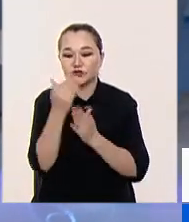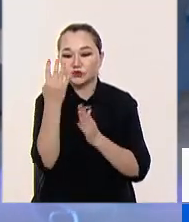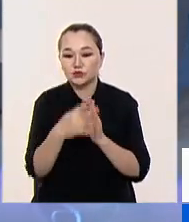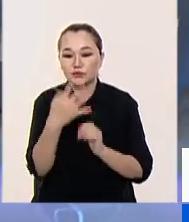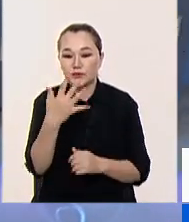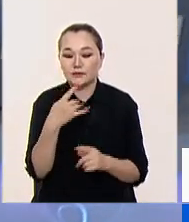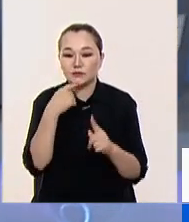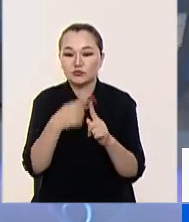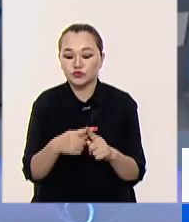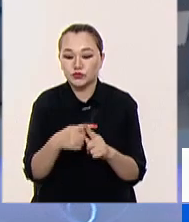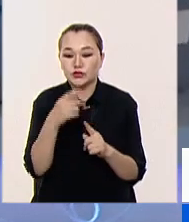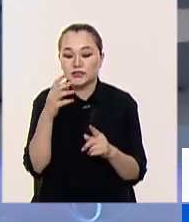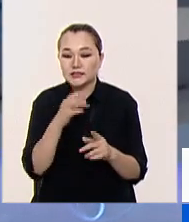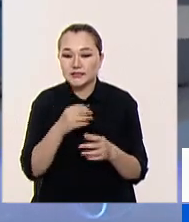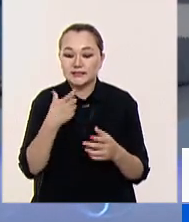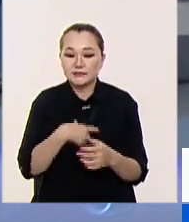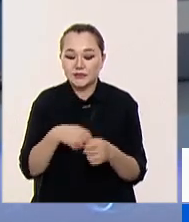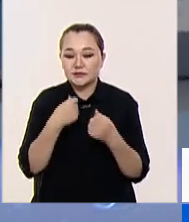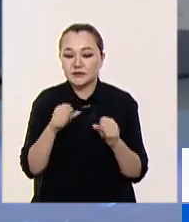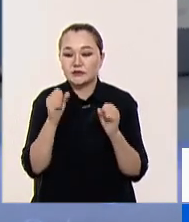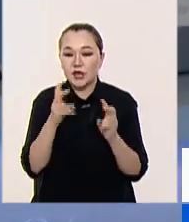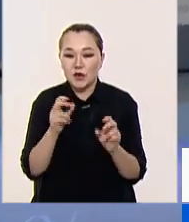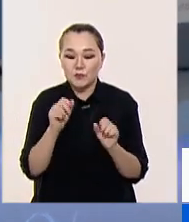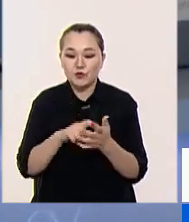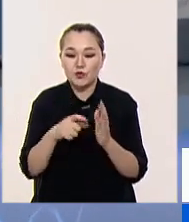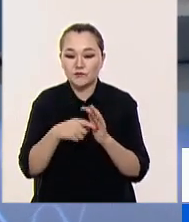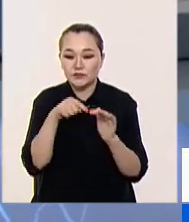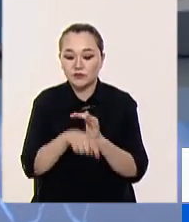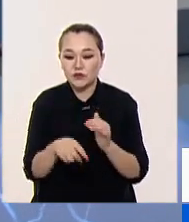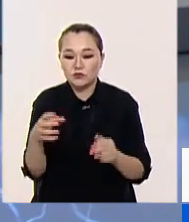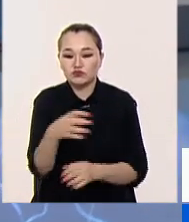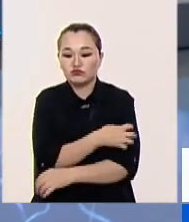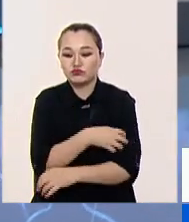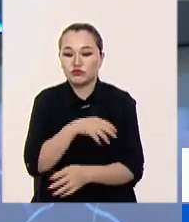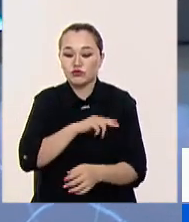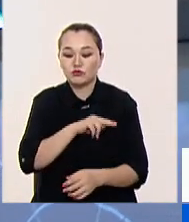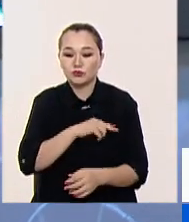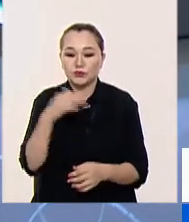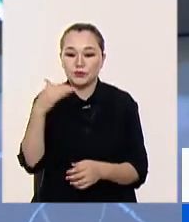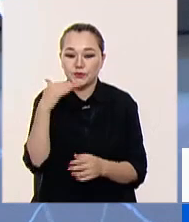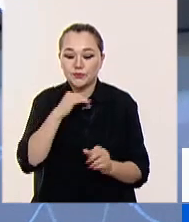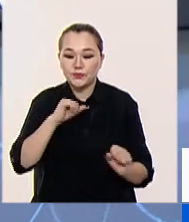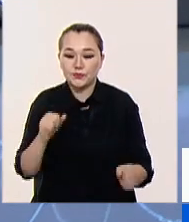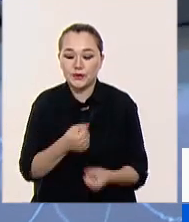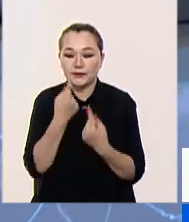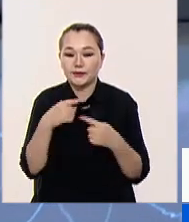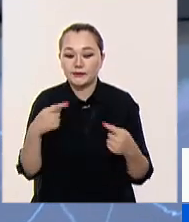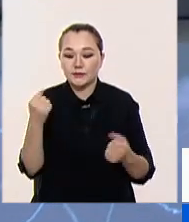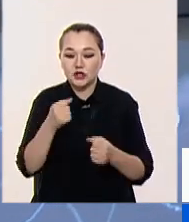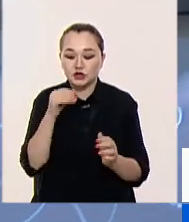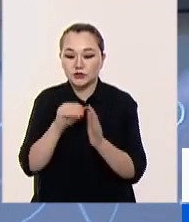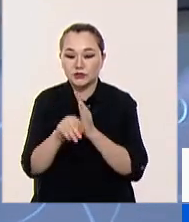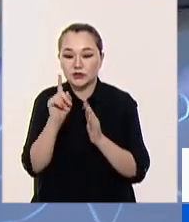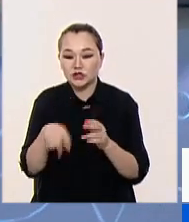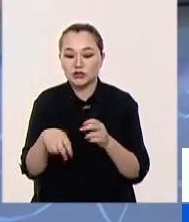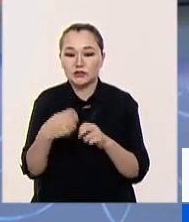градусов. Горожане спасаются от зноя как могут. В офисах на полную мощность работают кондиционеры, а вот в некоторых автомобилях они